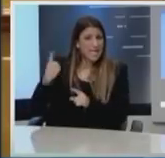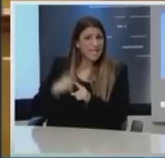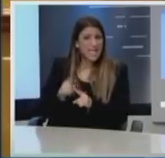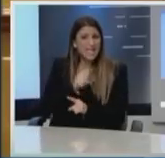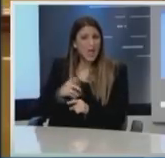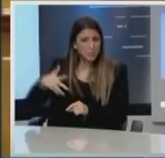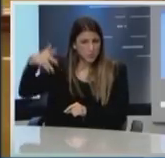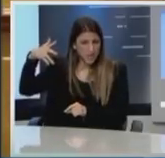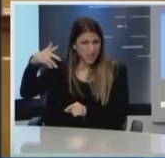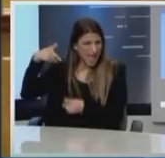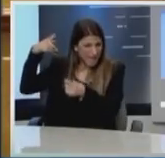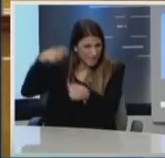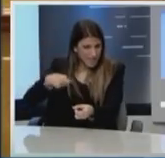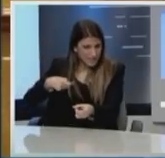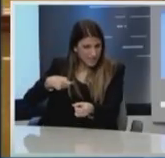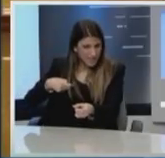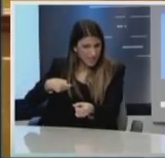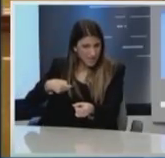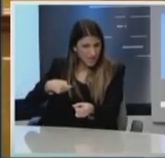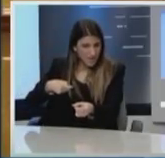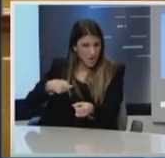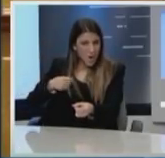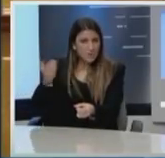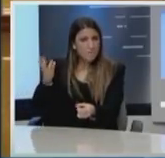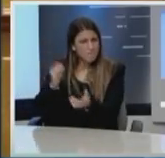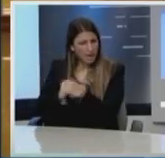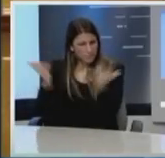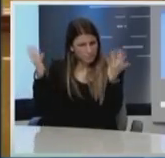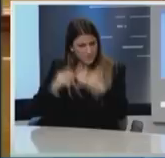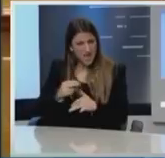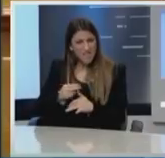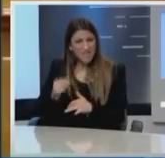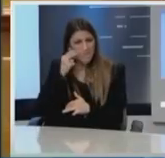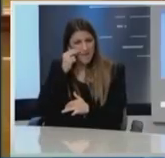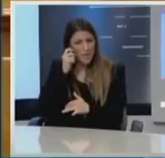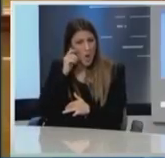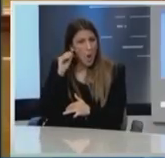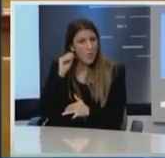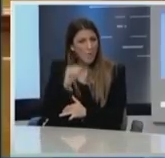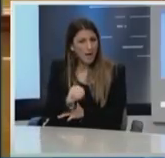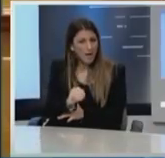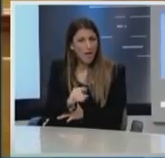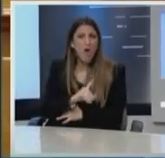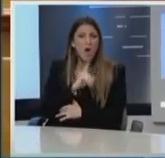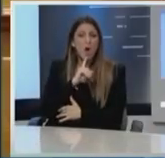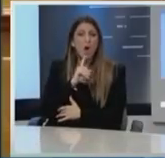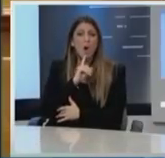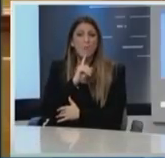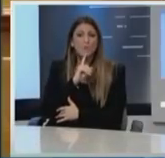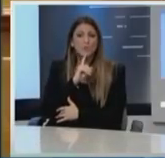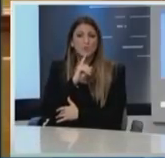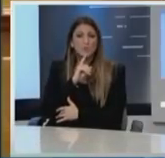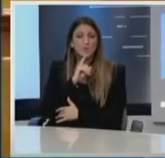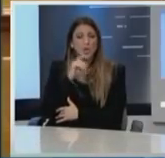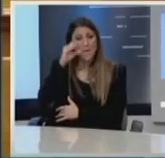Μητσοτάκη. Τον απείλησε ότι θα τον ξαναρίξει με το θέμα του ονόματος της Μακεδονίας. Όπως έριξε τον